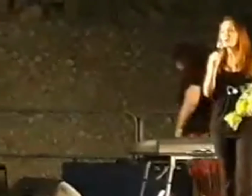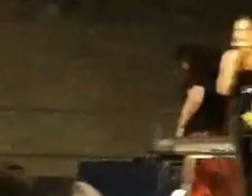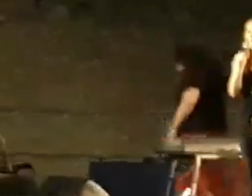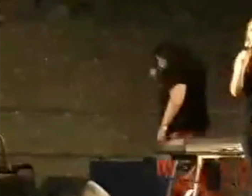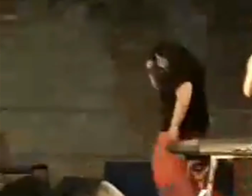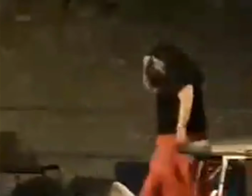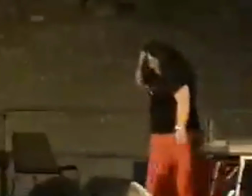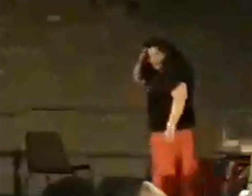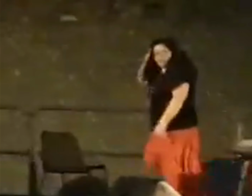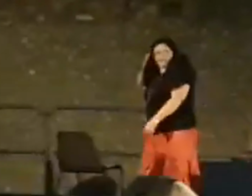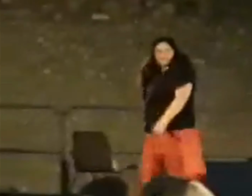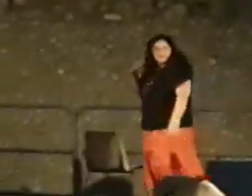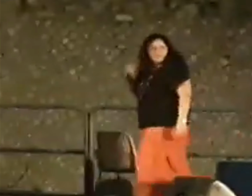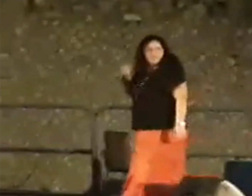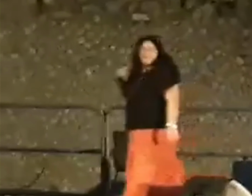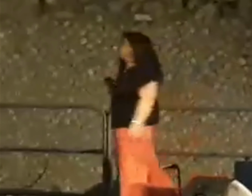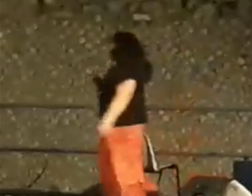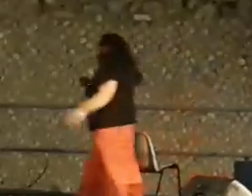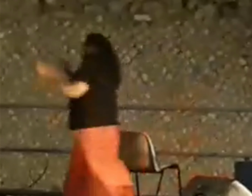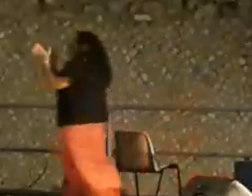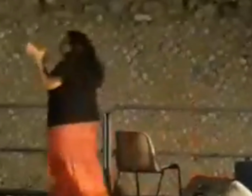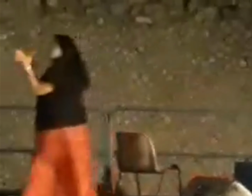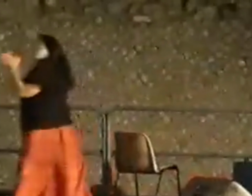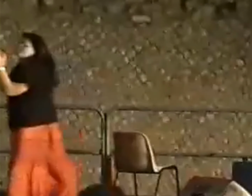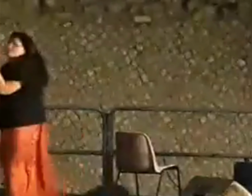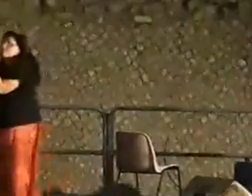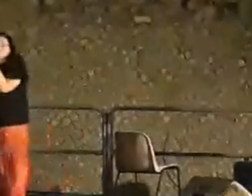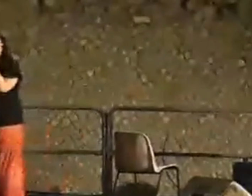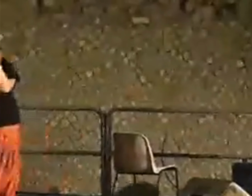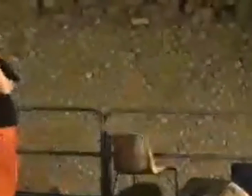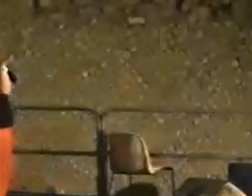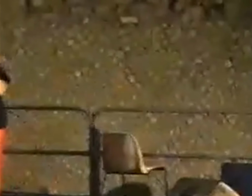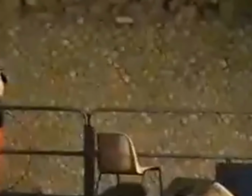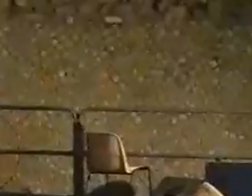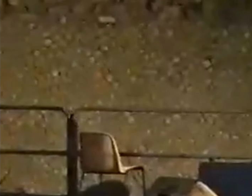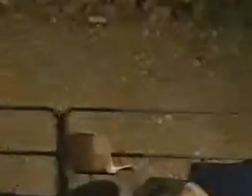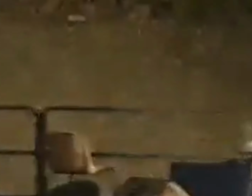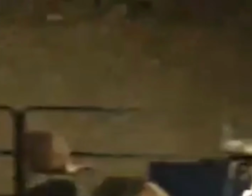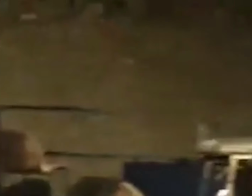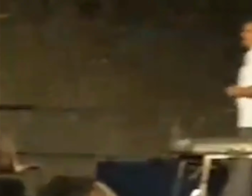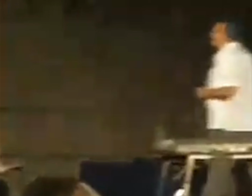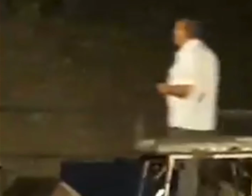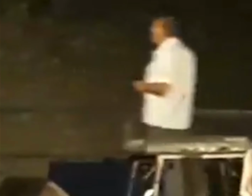e per tutti coloro che hanno organizzato questa grande manifestazione. Grazie.